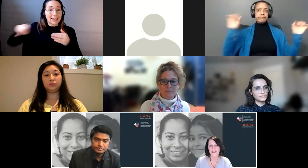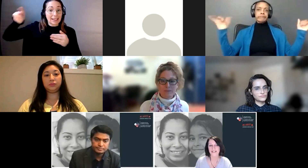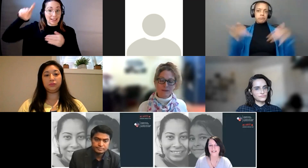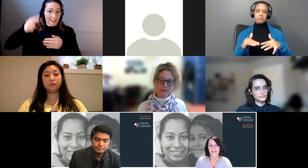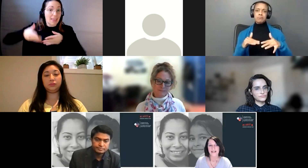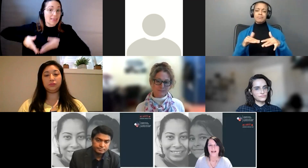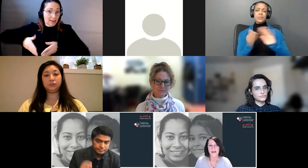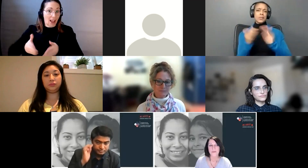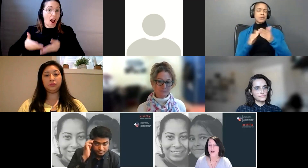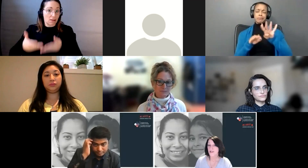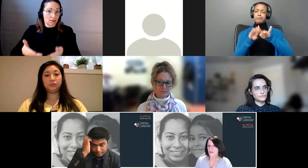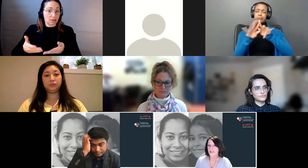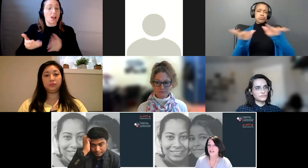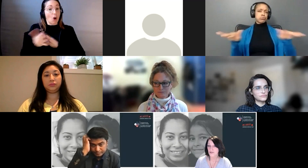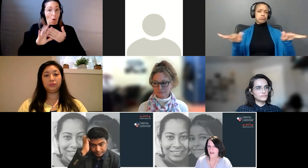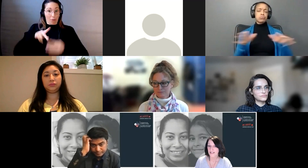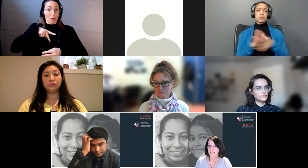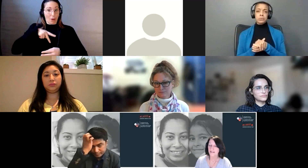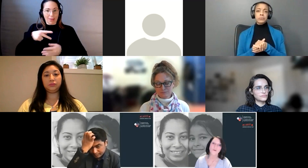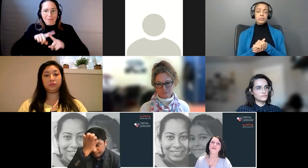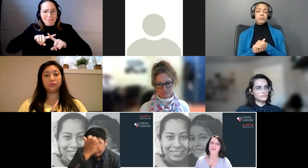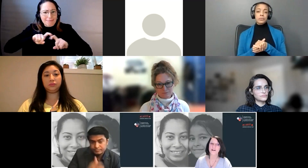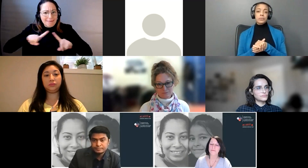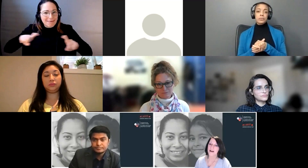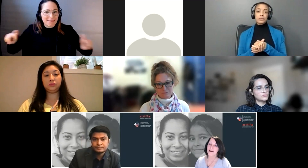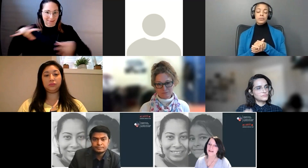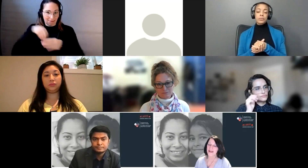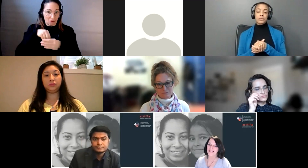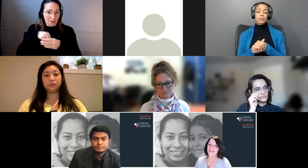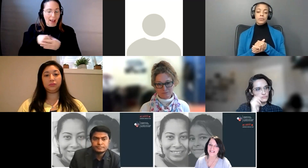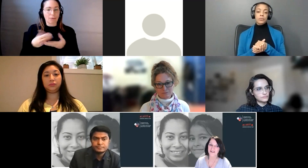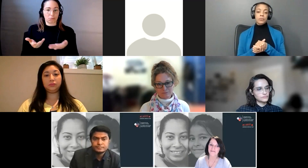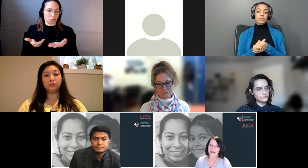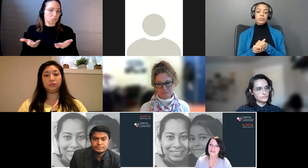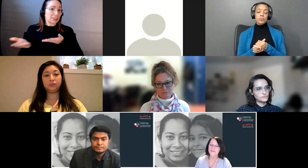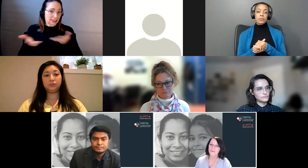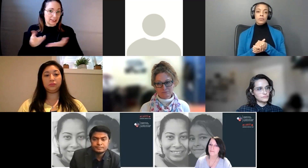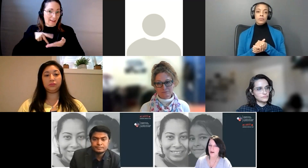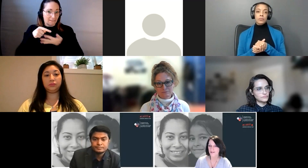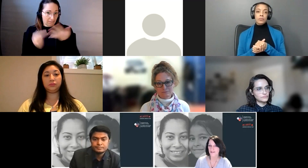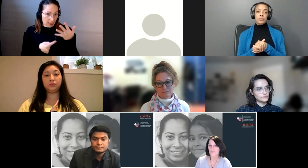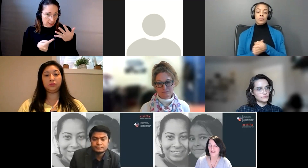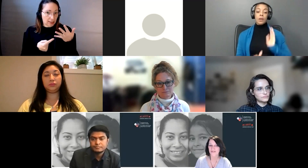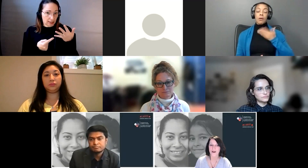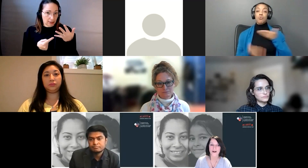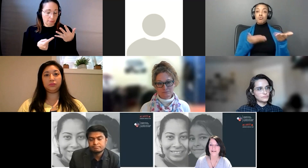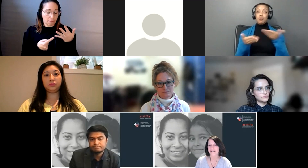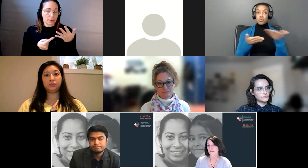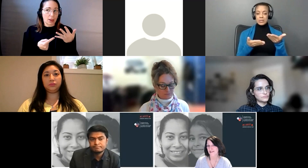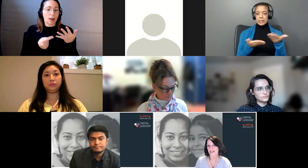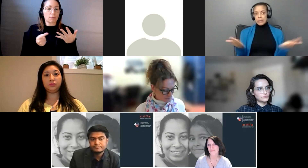une communauté très diverse. Nos services, même si nous sommes intégrés dans la communauté de